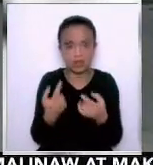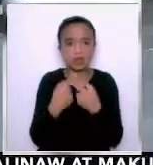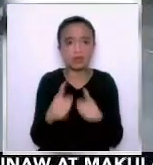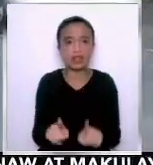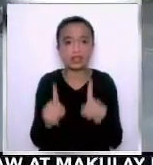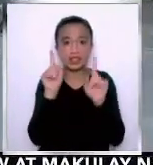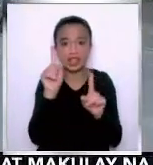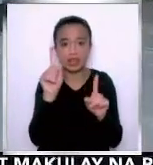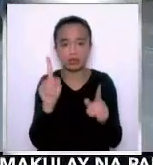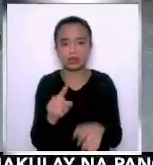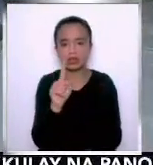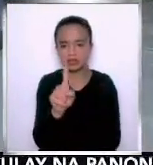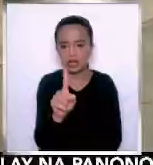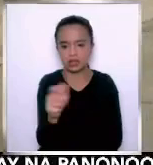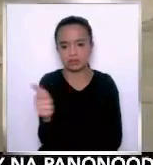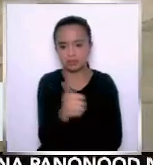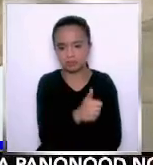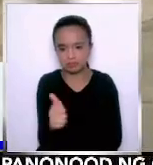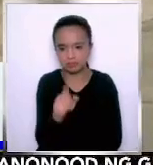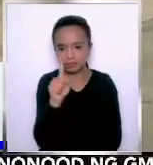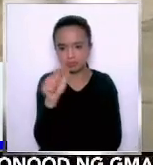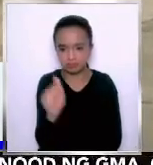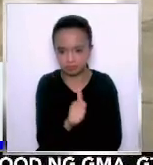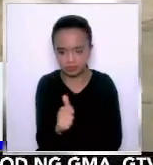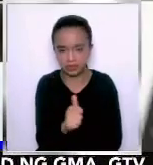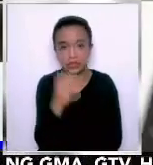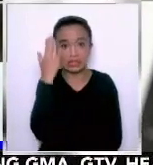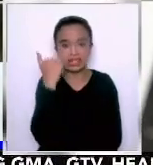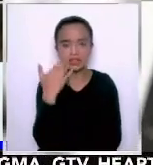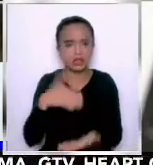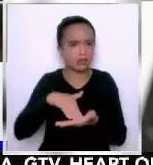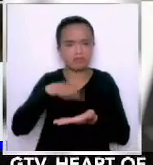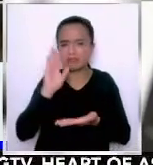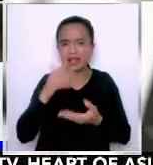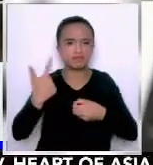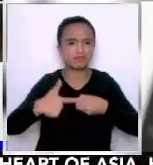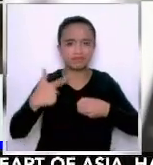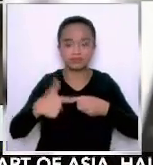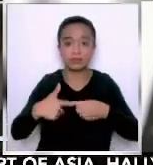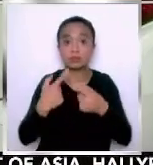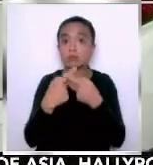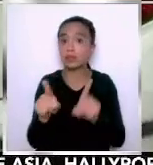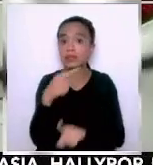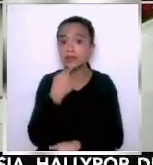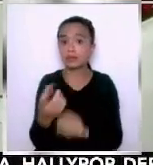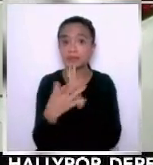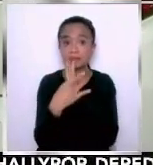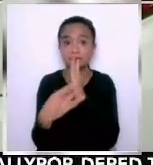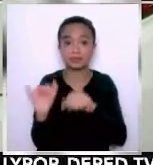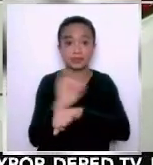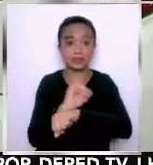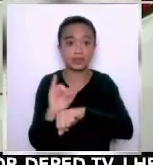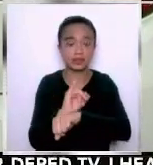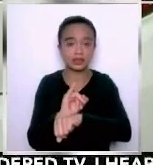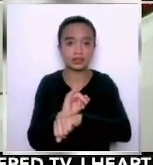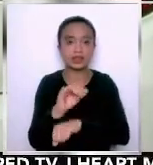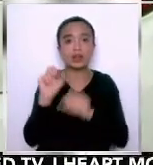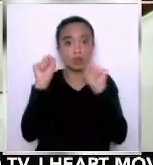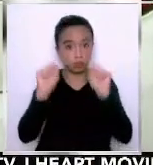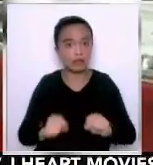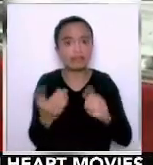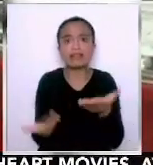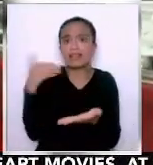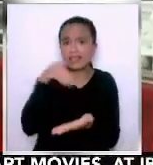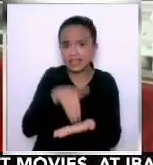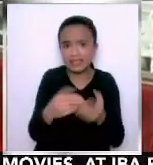pumapasada. Talo na raw kasi sa mataas na presyo ng gasolina. Pero ayon sa oil industry sources, posibleng tumaas na naman ng